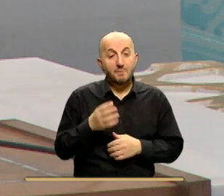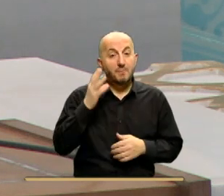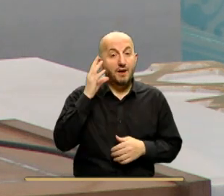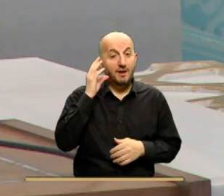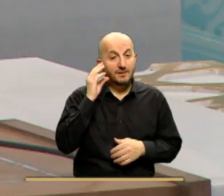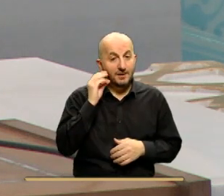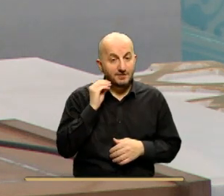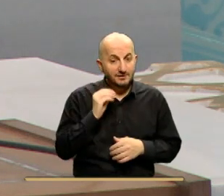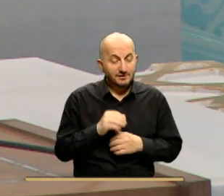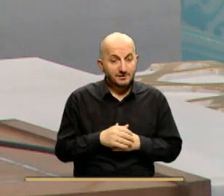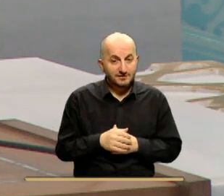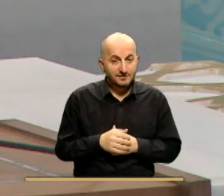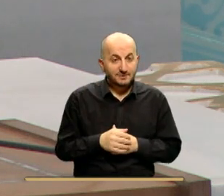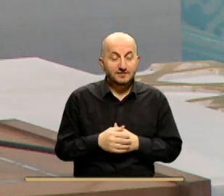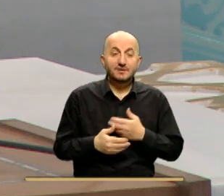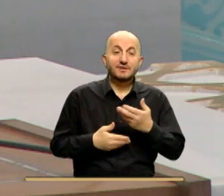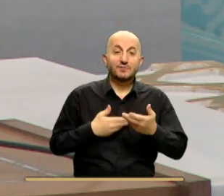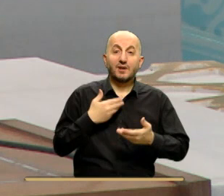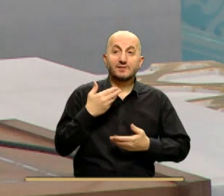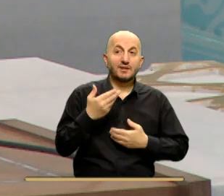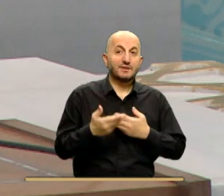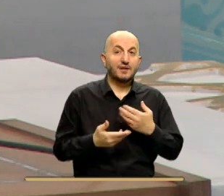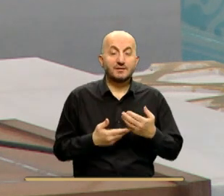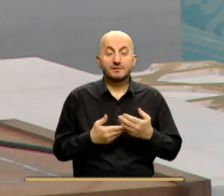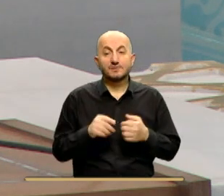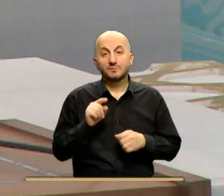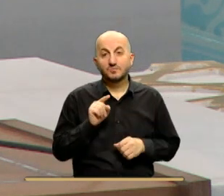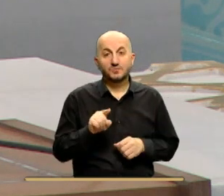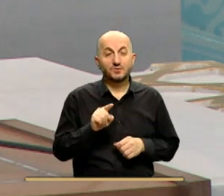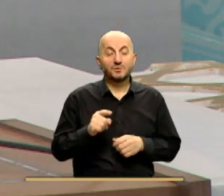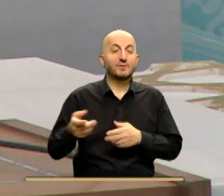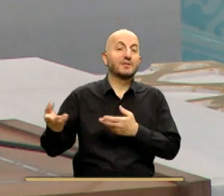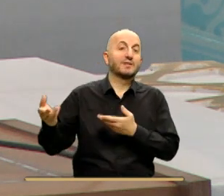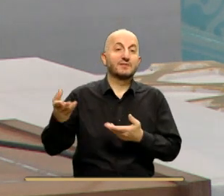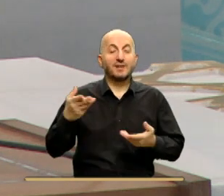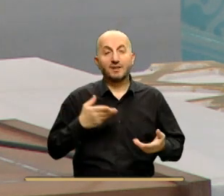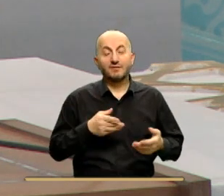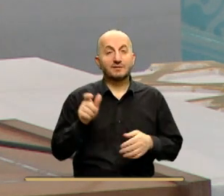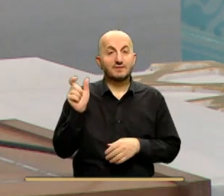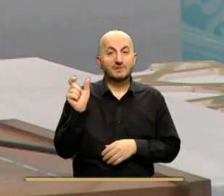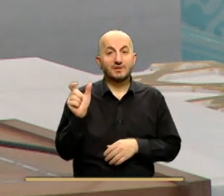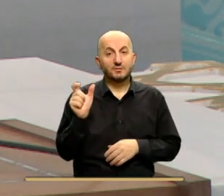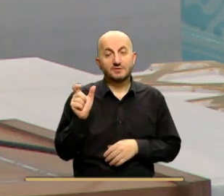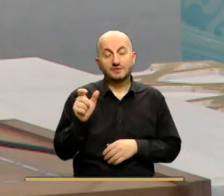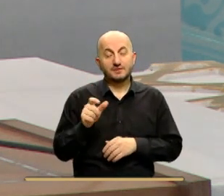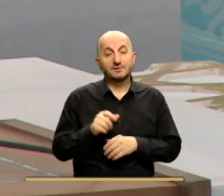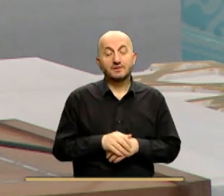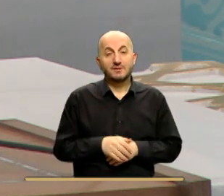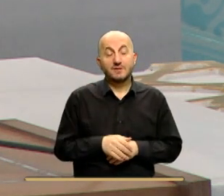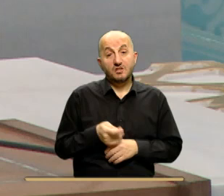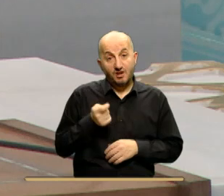manaları ifade eden bu davet kelimesi